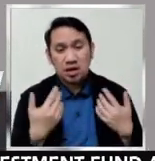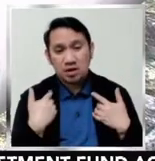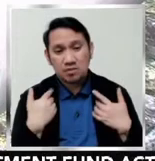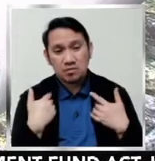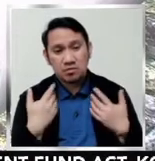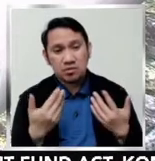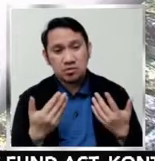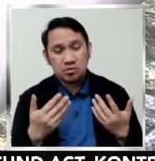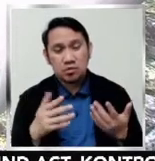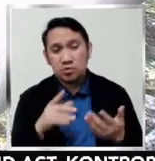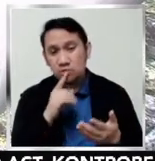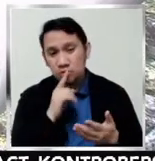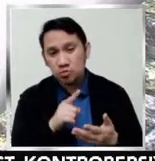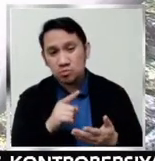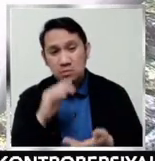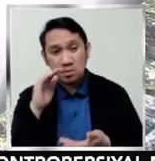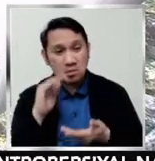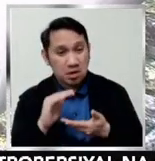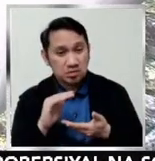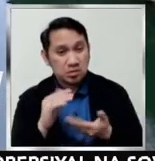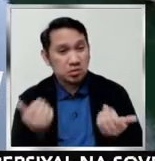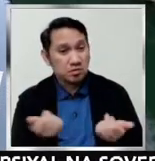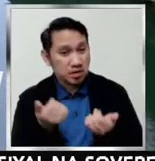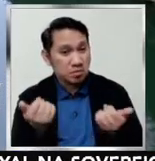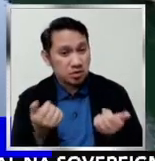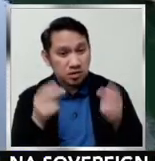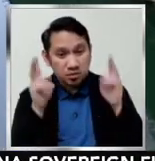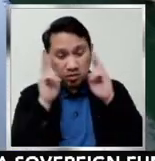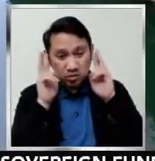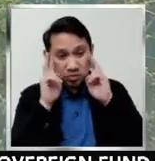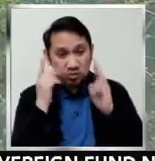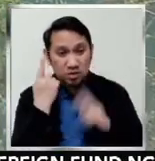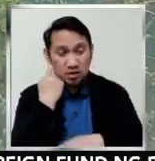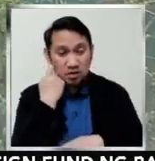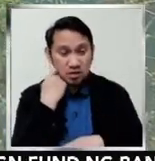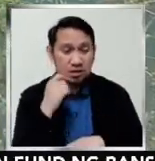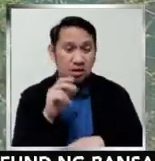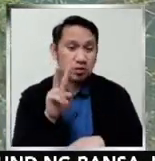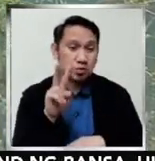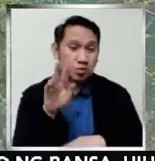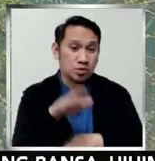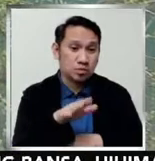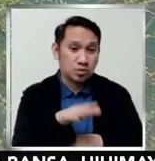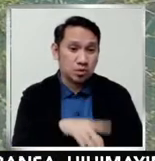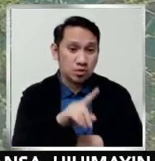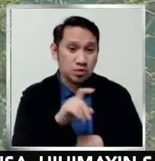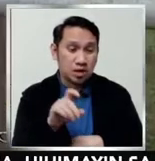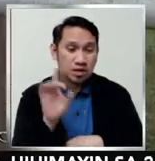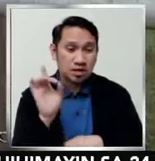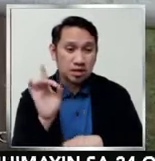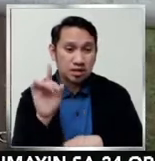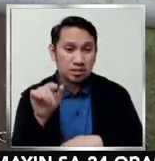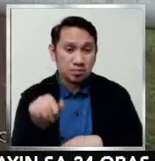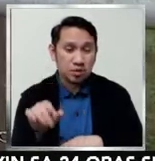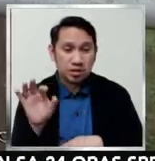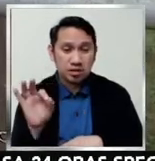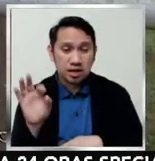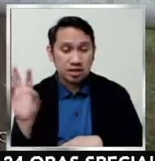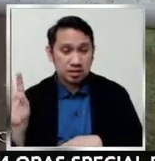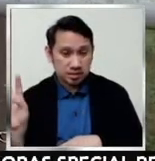ito. Kaninang alas 2 ng hapon, nasa 180.96 meters ang water level sa Angat